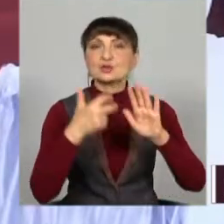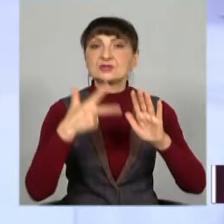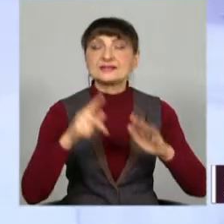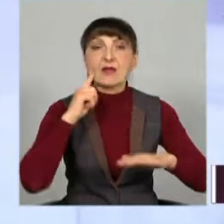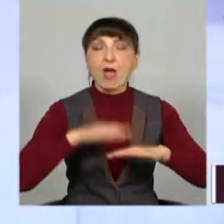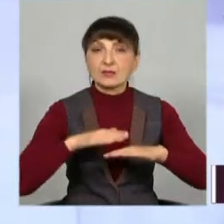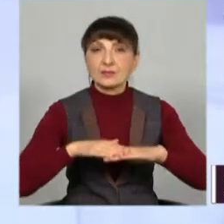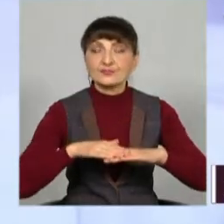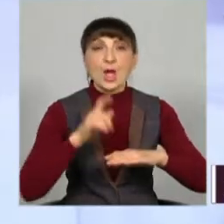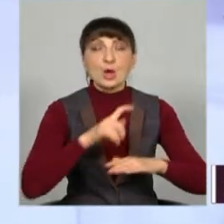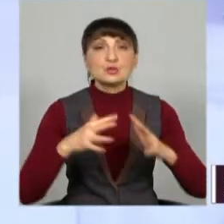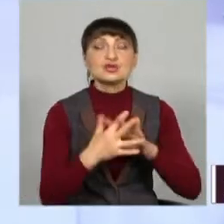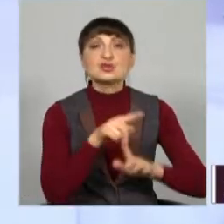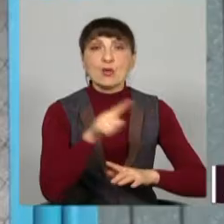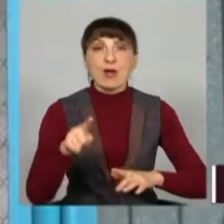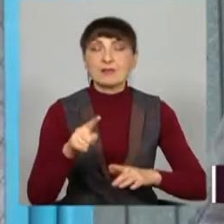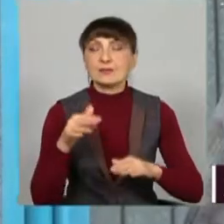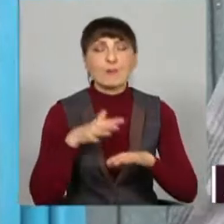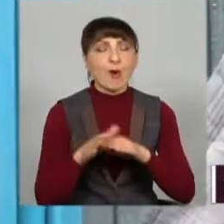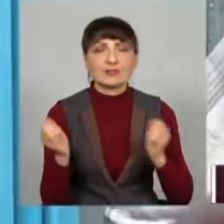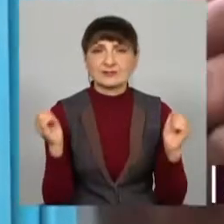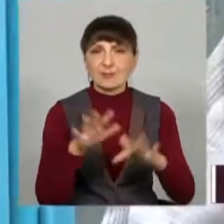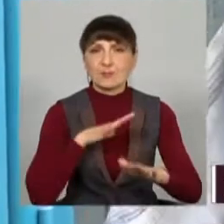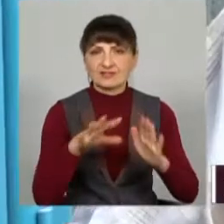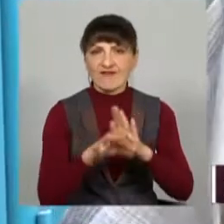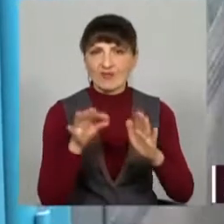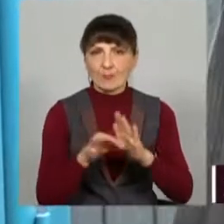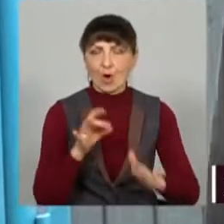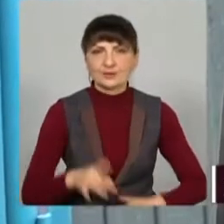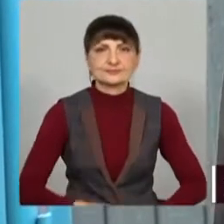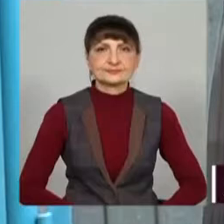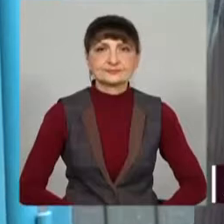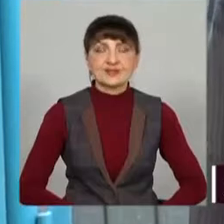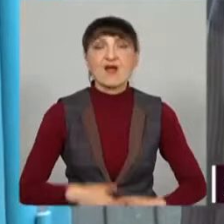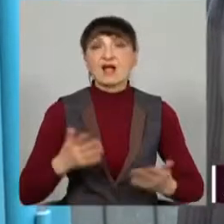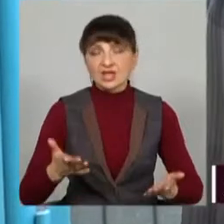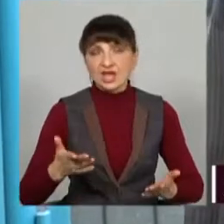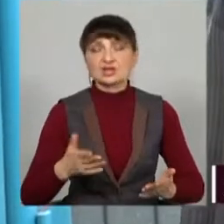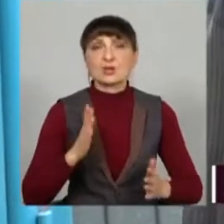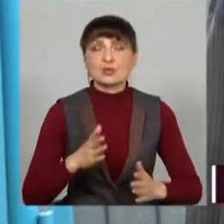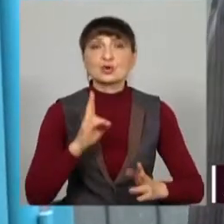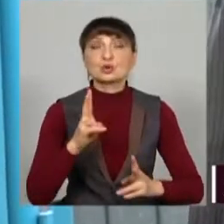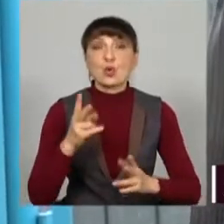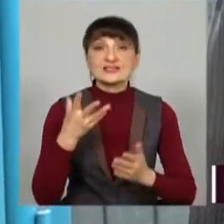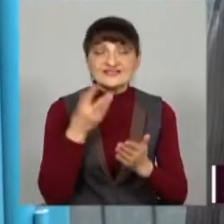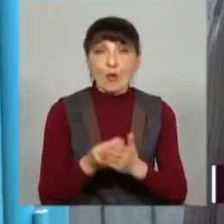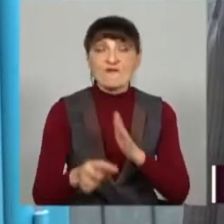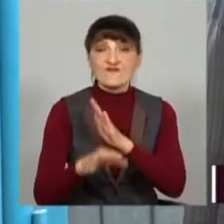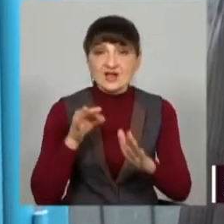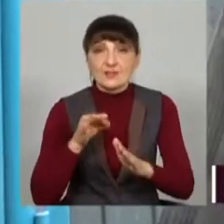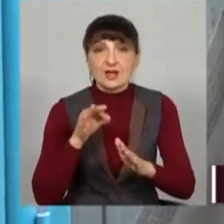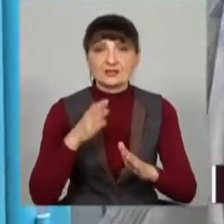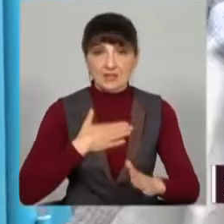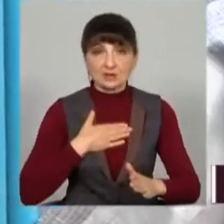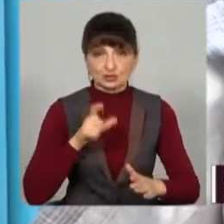сел продемонстрировали максимальную явку. Свой, как говорится, это местный был, больше, конечно, мы будем ответственность. Чтобы наш